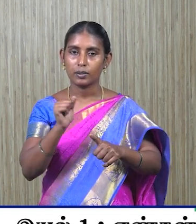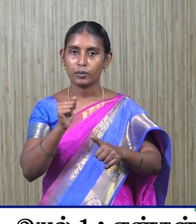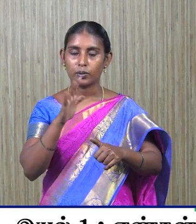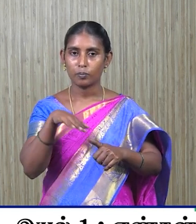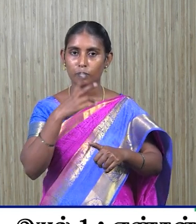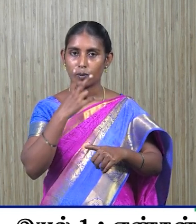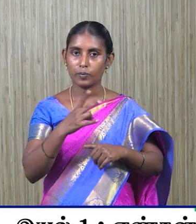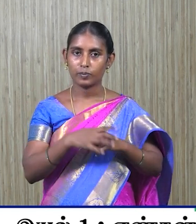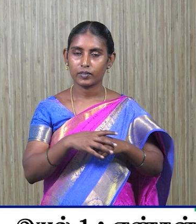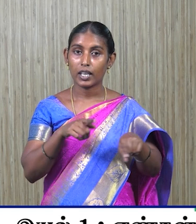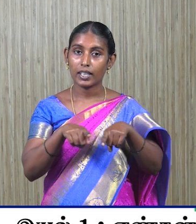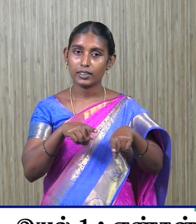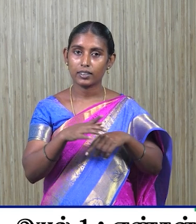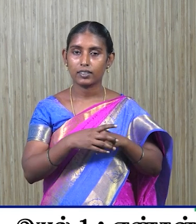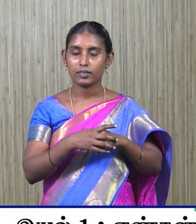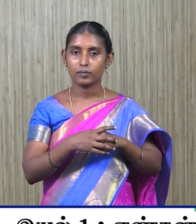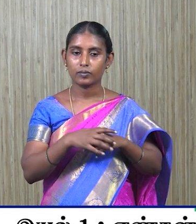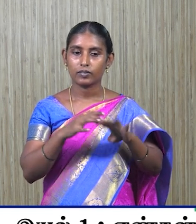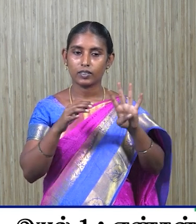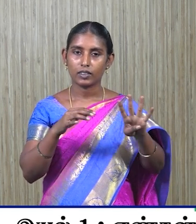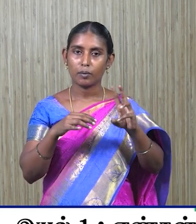பார்க்கலாம். இப்போ எடுத்துக்காட்டாக பார்த்தோம்னா